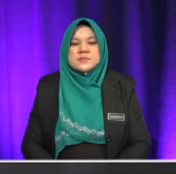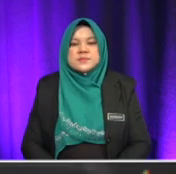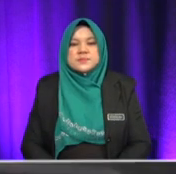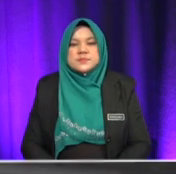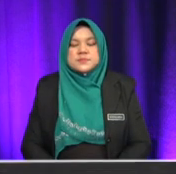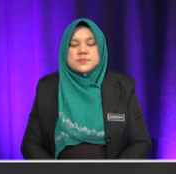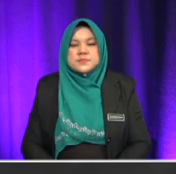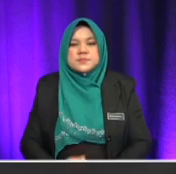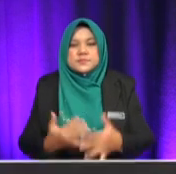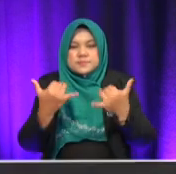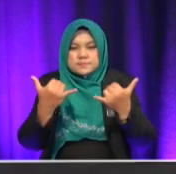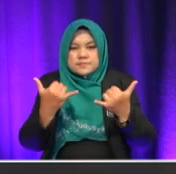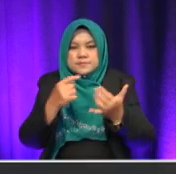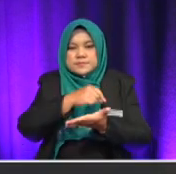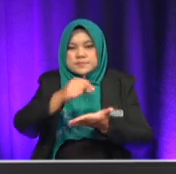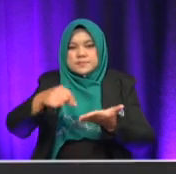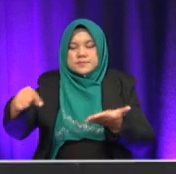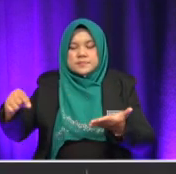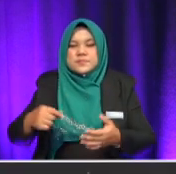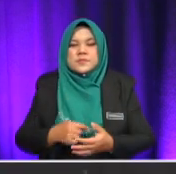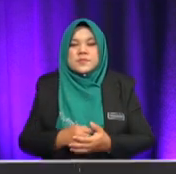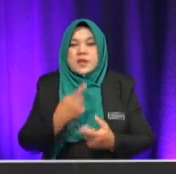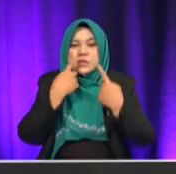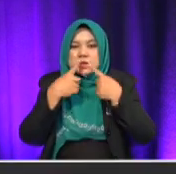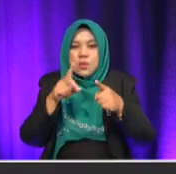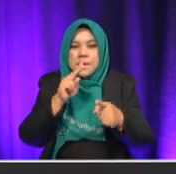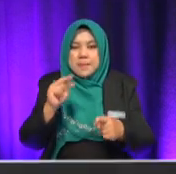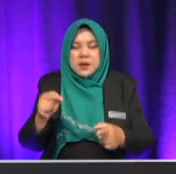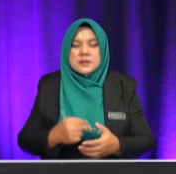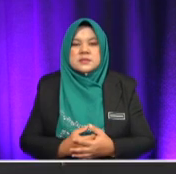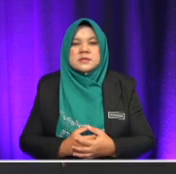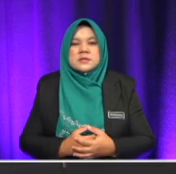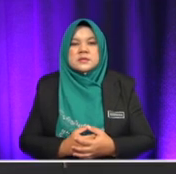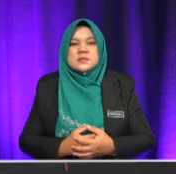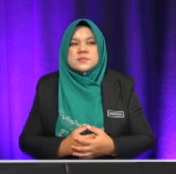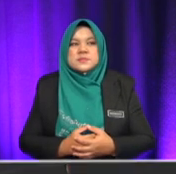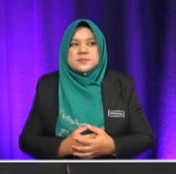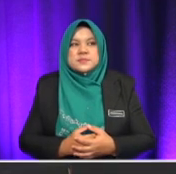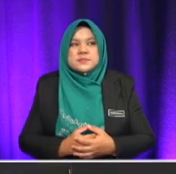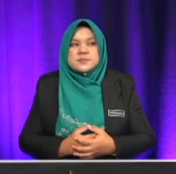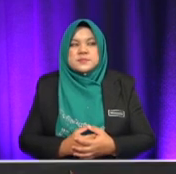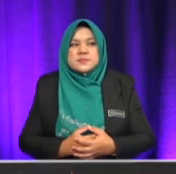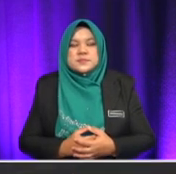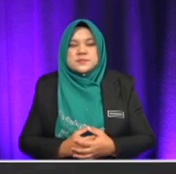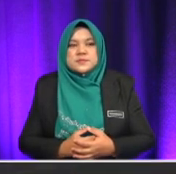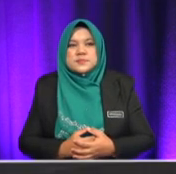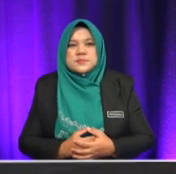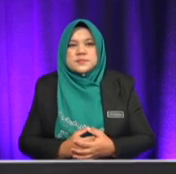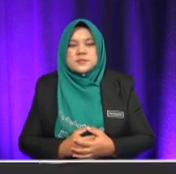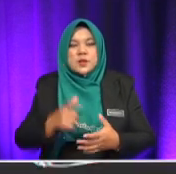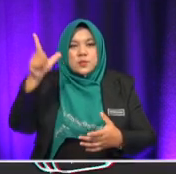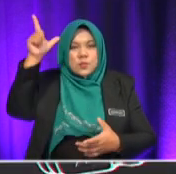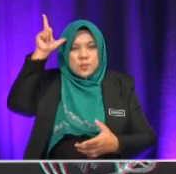mana satu jawabannya segera secepat mungkin Ah Nampaknya kita gunakan kaidah ini pula ya Oke oke